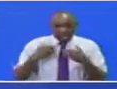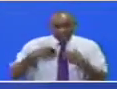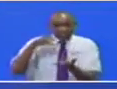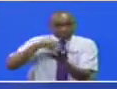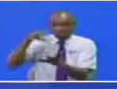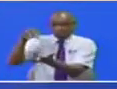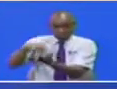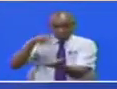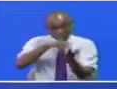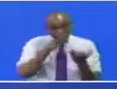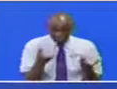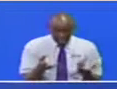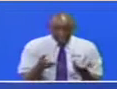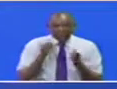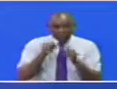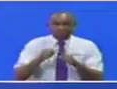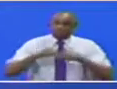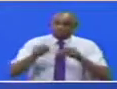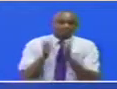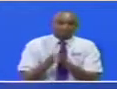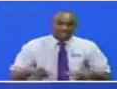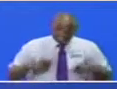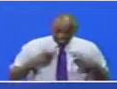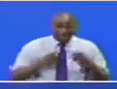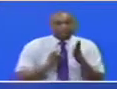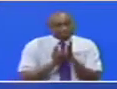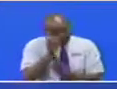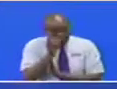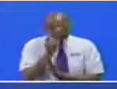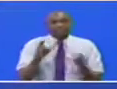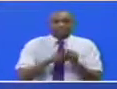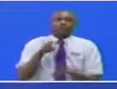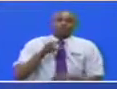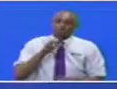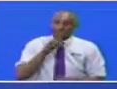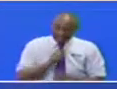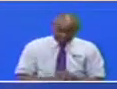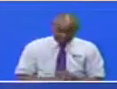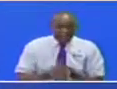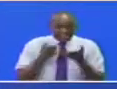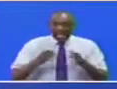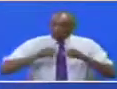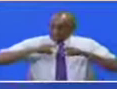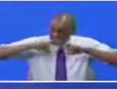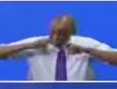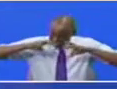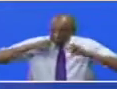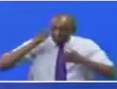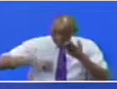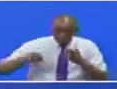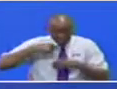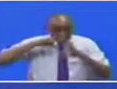ya kuendesha maisha na maendeleo kama wanaume. Kwa utafiti hiyo unaelezea